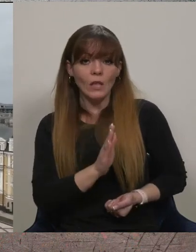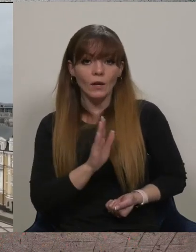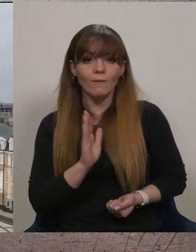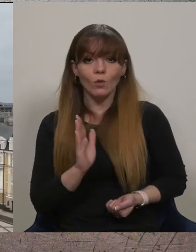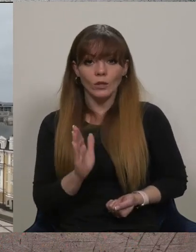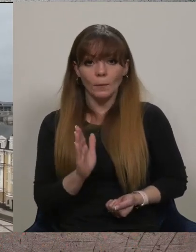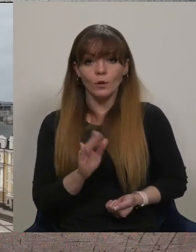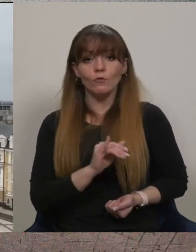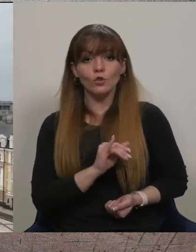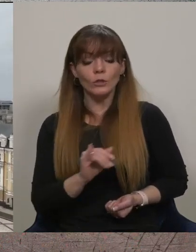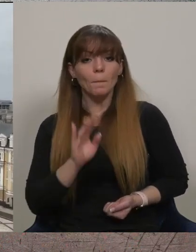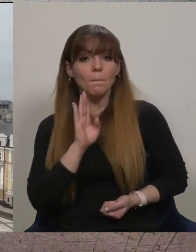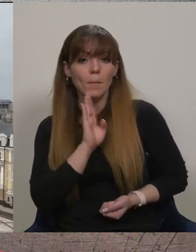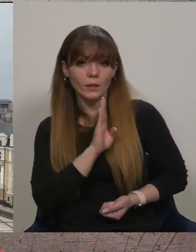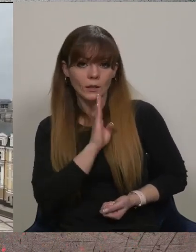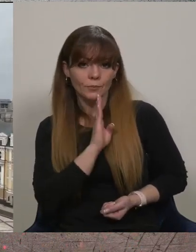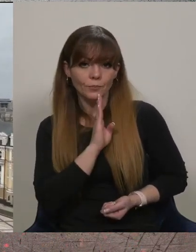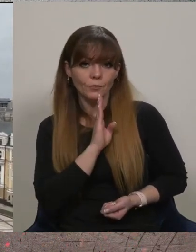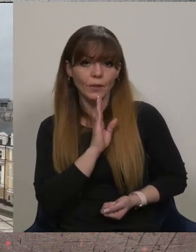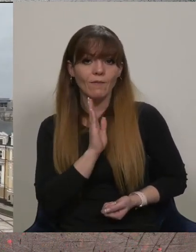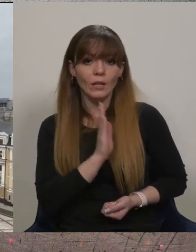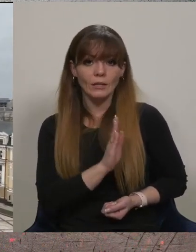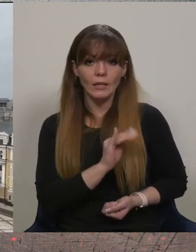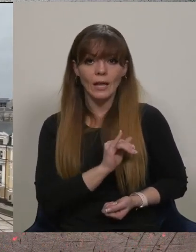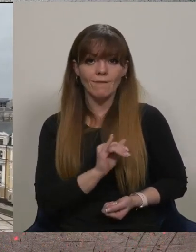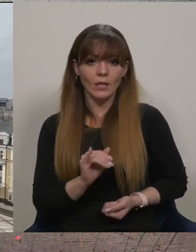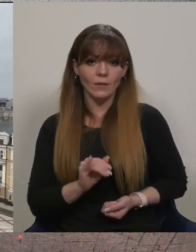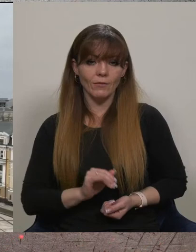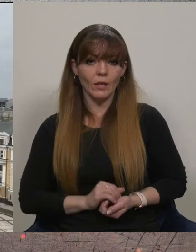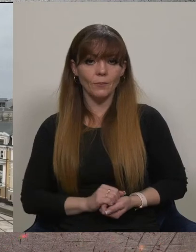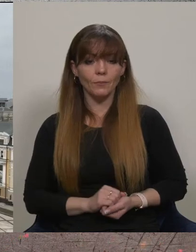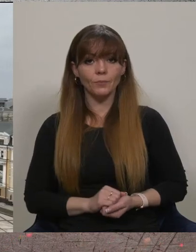Володимирович та мати Валентина Іванівна.